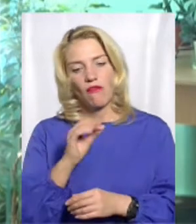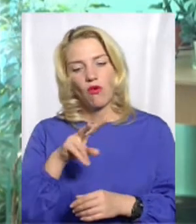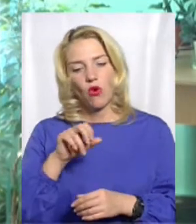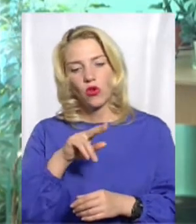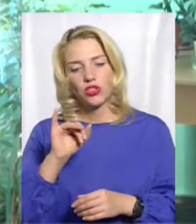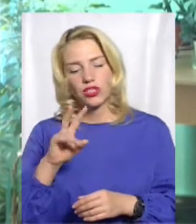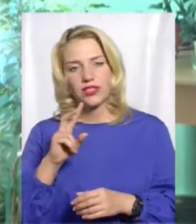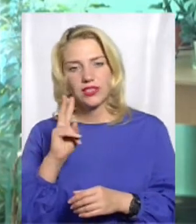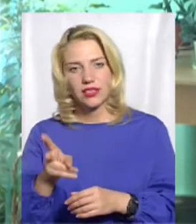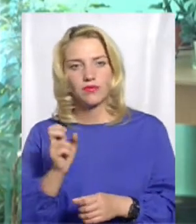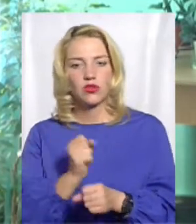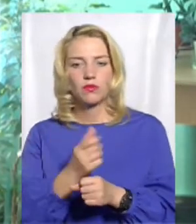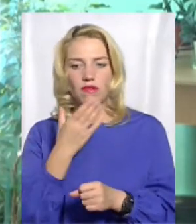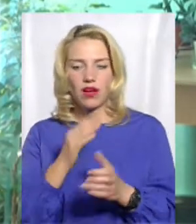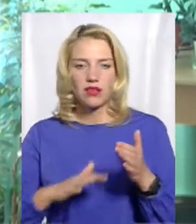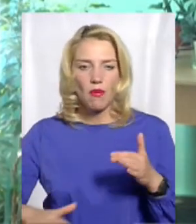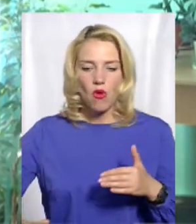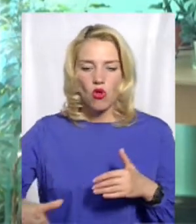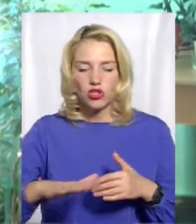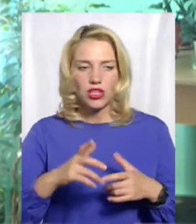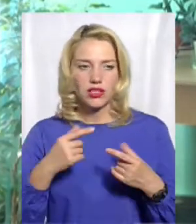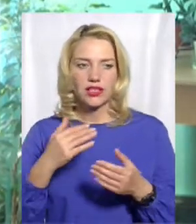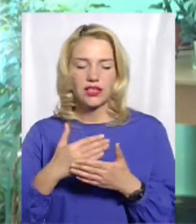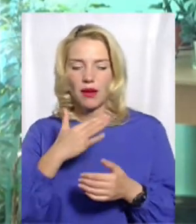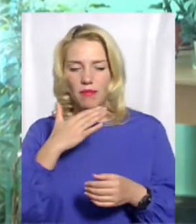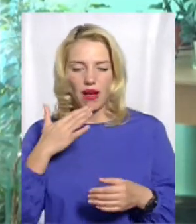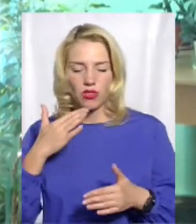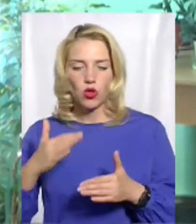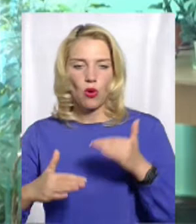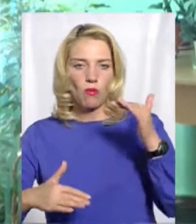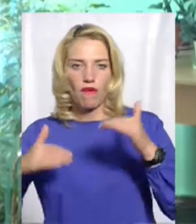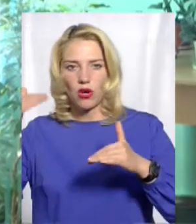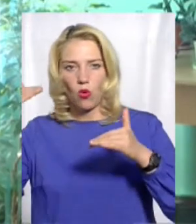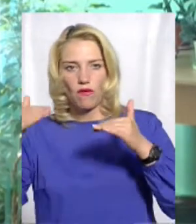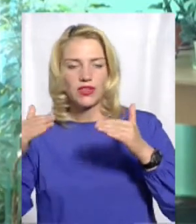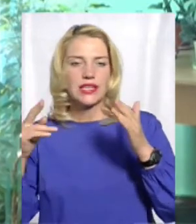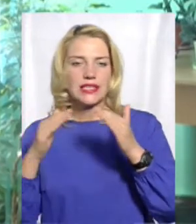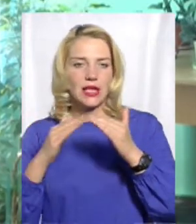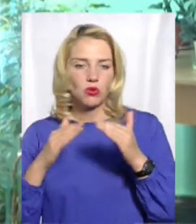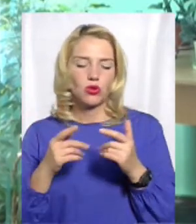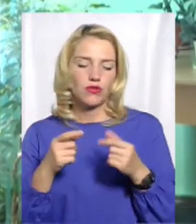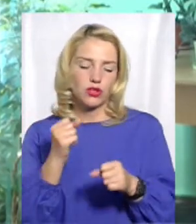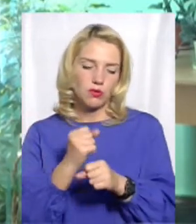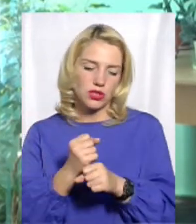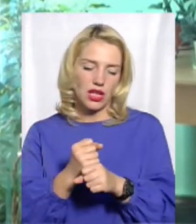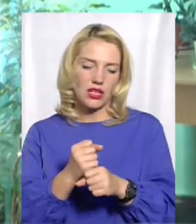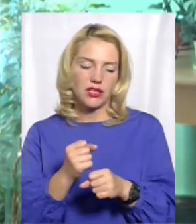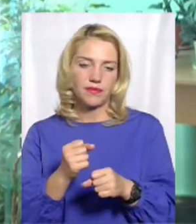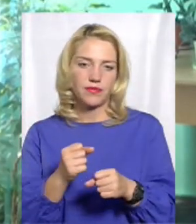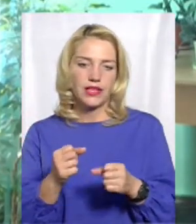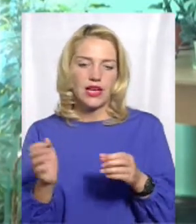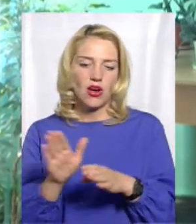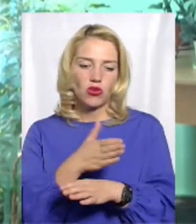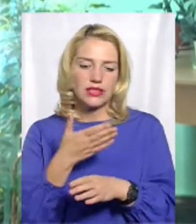дуже гарні площадки, де є багатоповерхова забудова, і поставили для роздільного